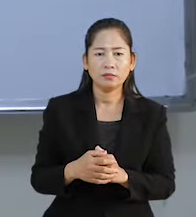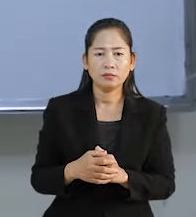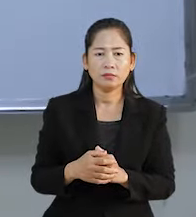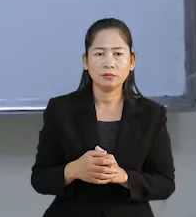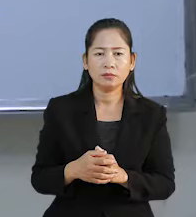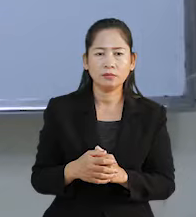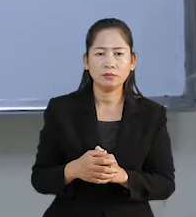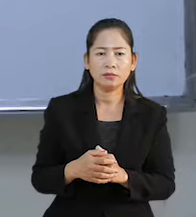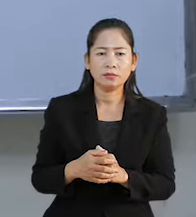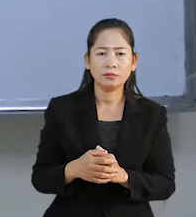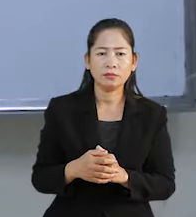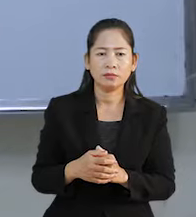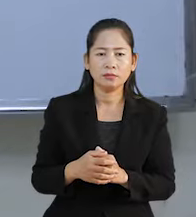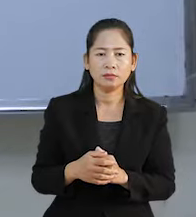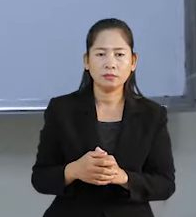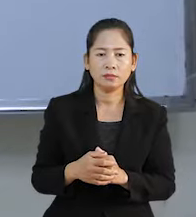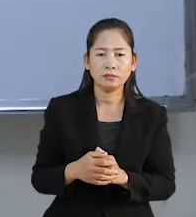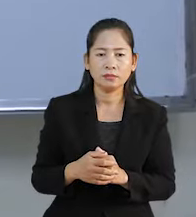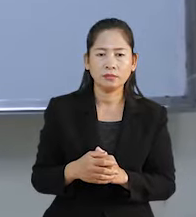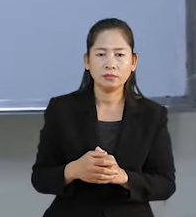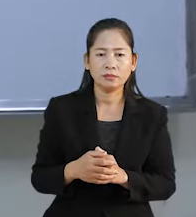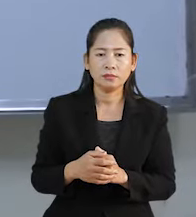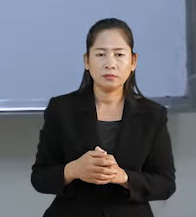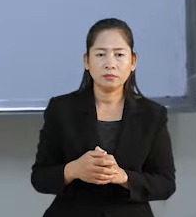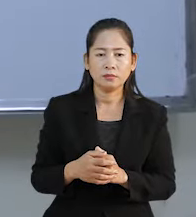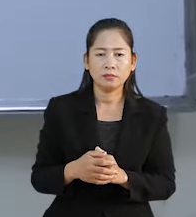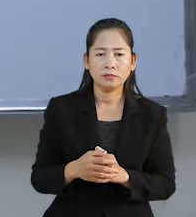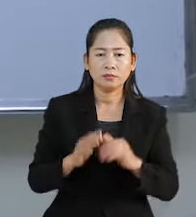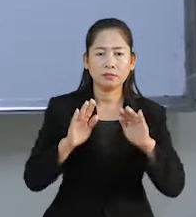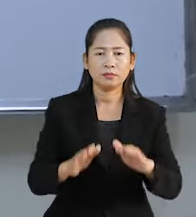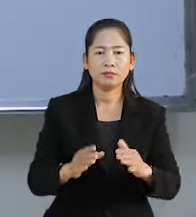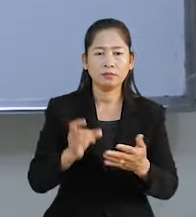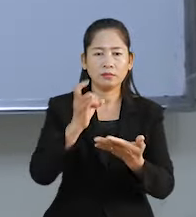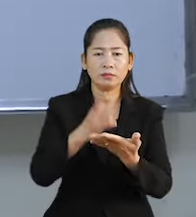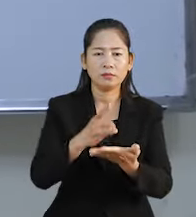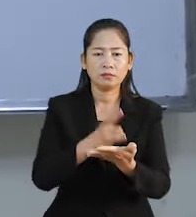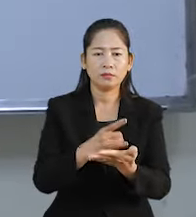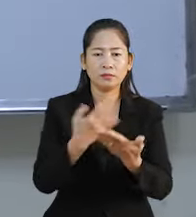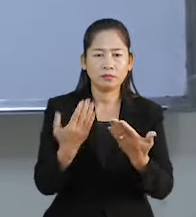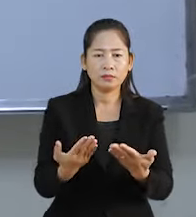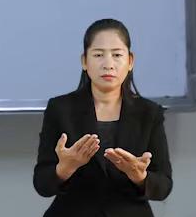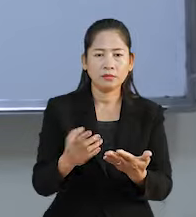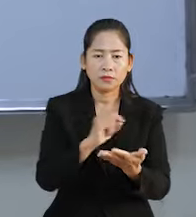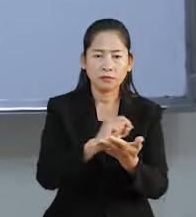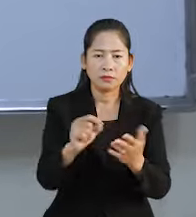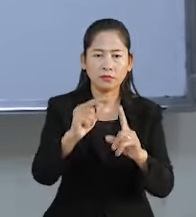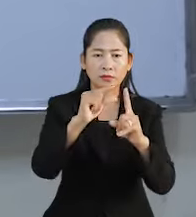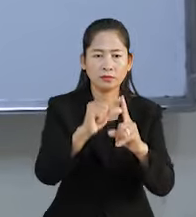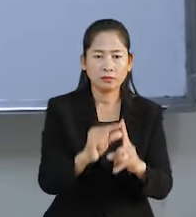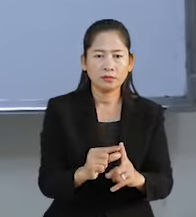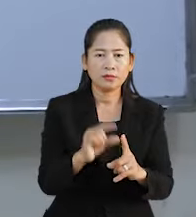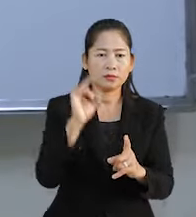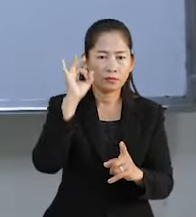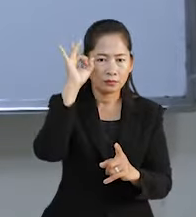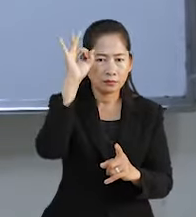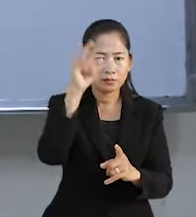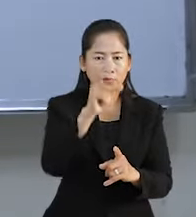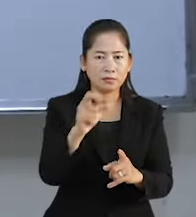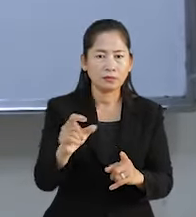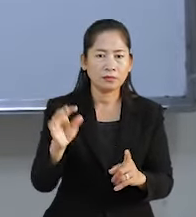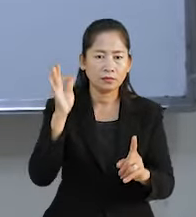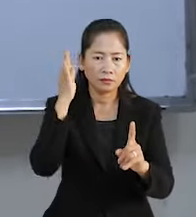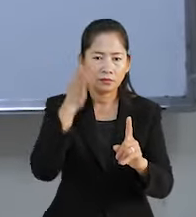ចានៅក្នុងមេរៀននេះដែរ ចាសំណេរកថាខណ្ឌបរណីអំពីមនុស្សវ